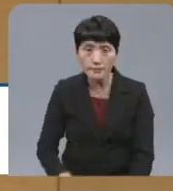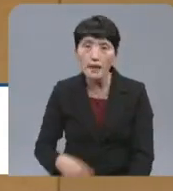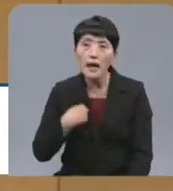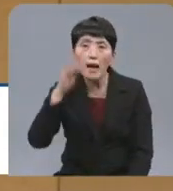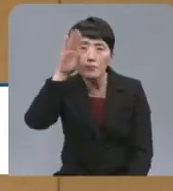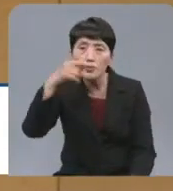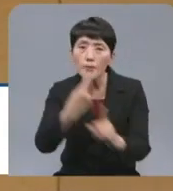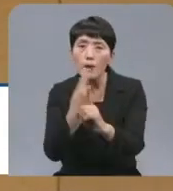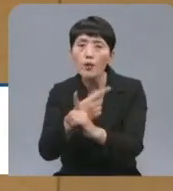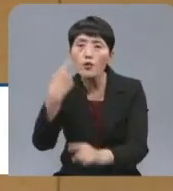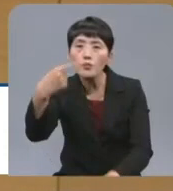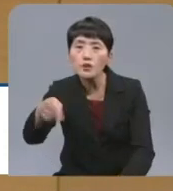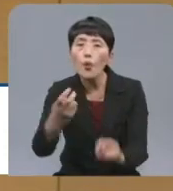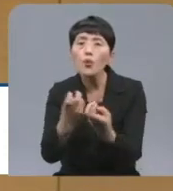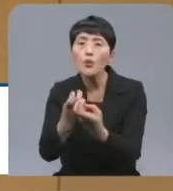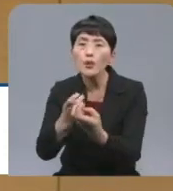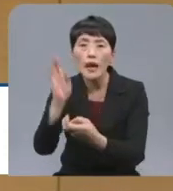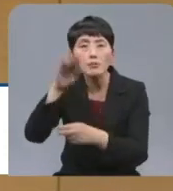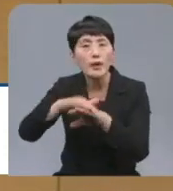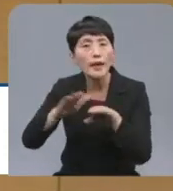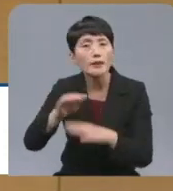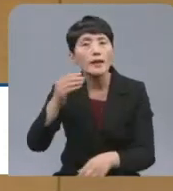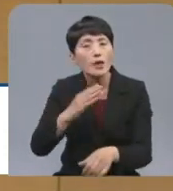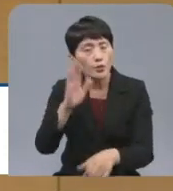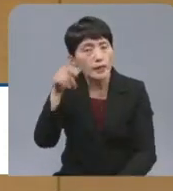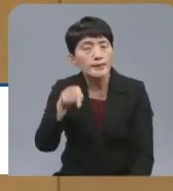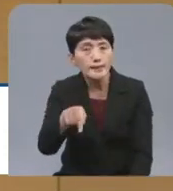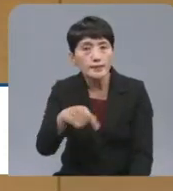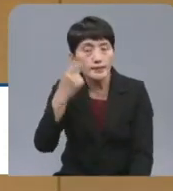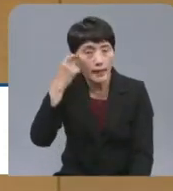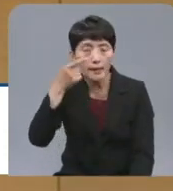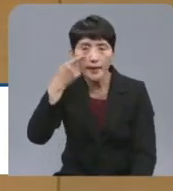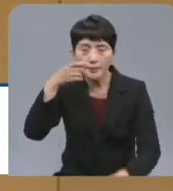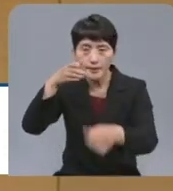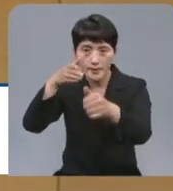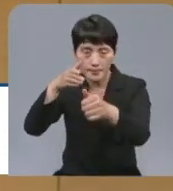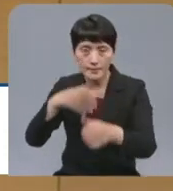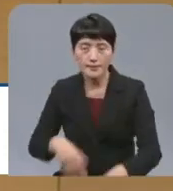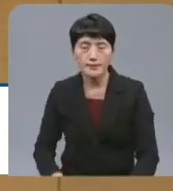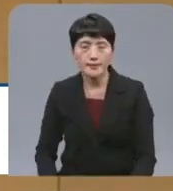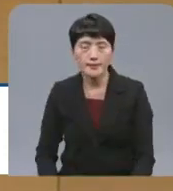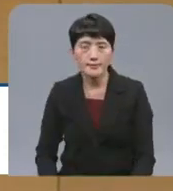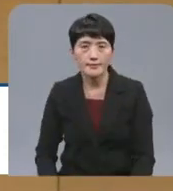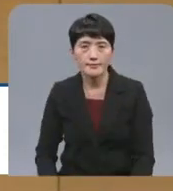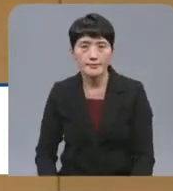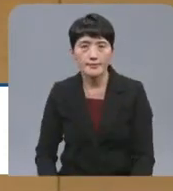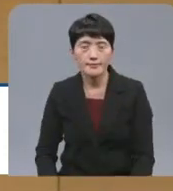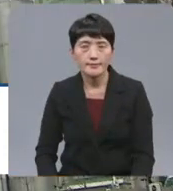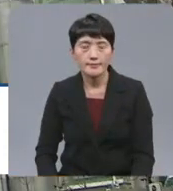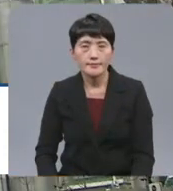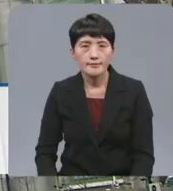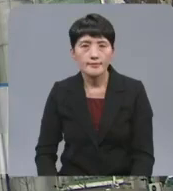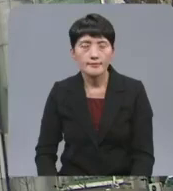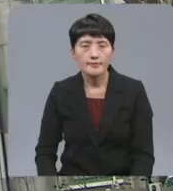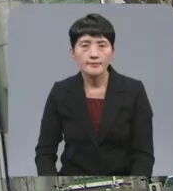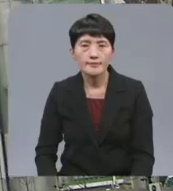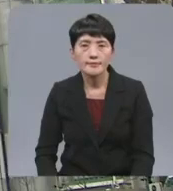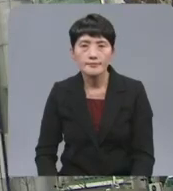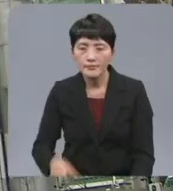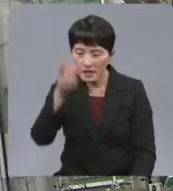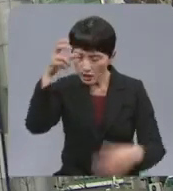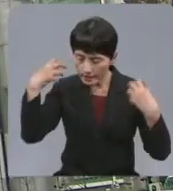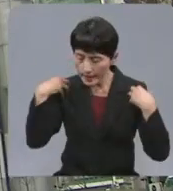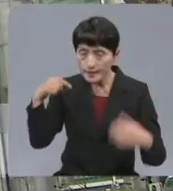tragedi it Taiwan namun Kementerian keamanan dan administrasi publik yang disebut harus bertanggung jawab atas tragedi I Taiwan mendapat nilai evaluasi